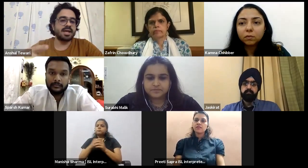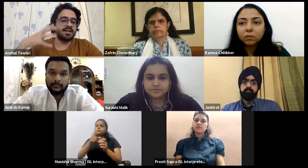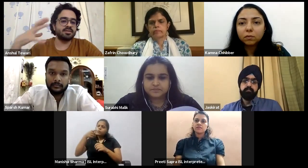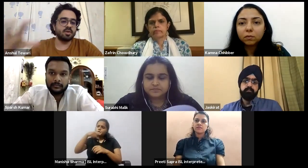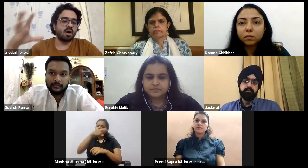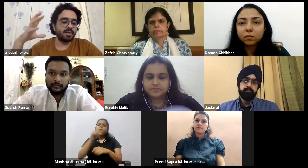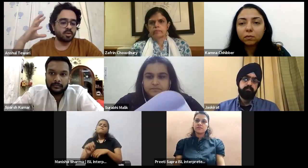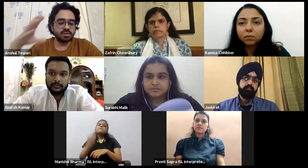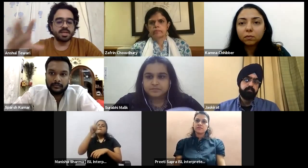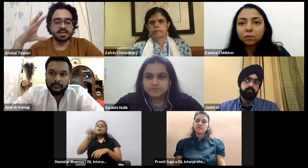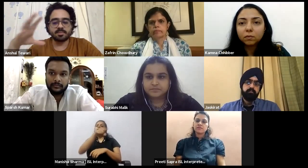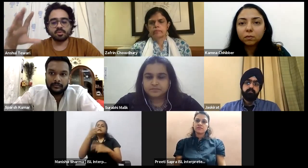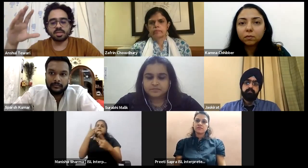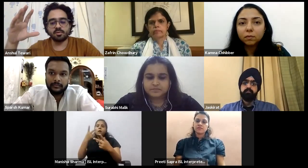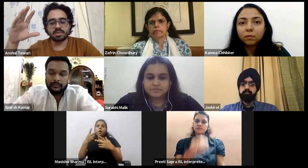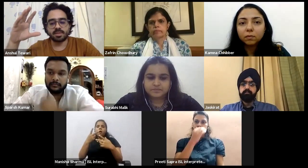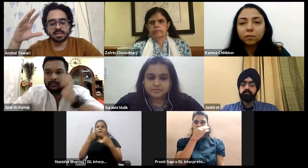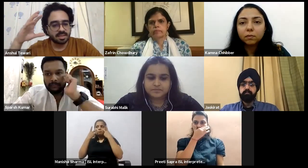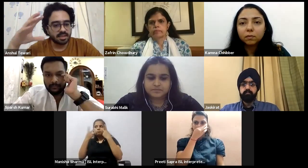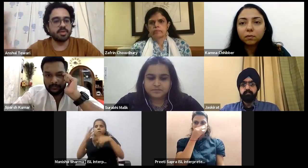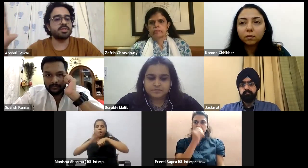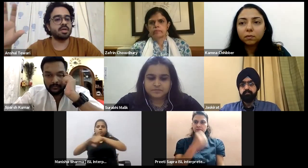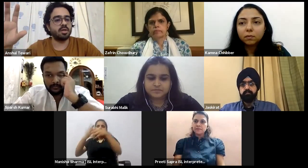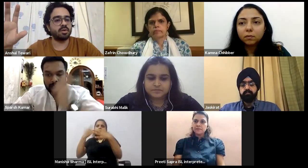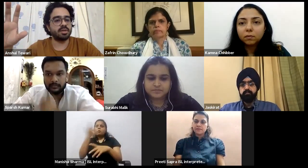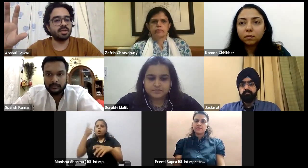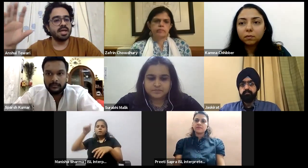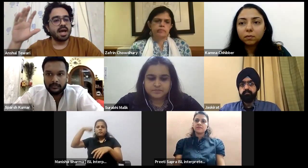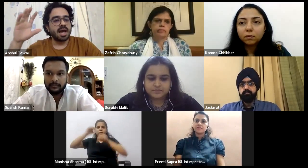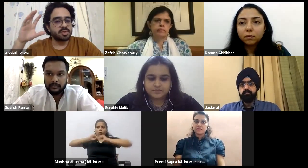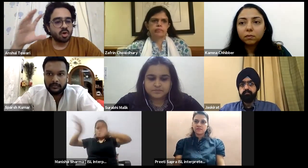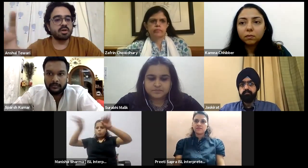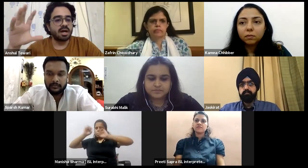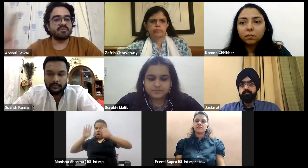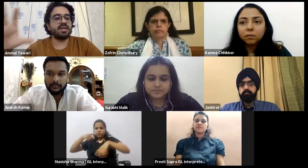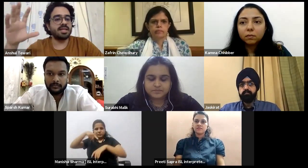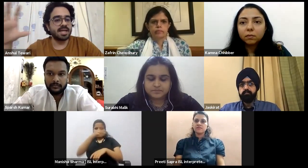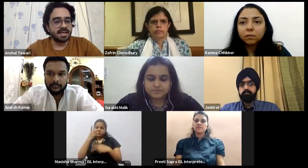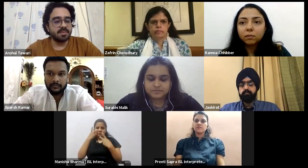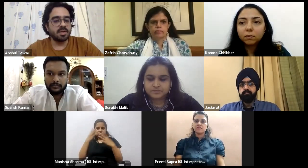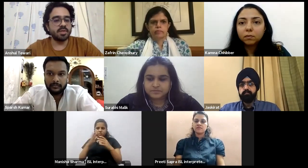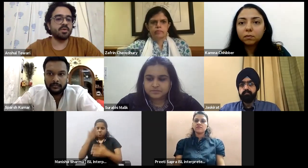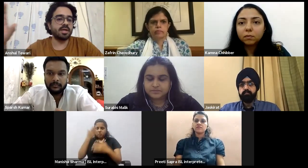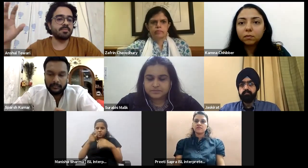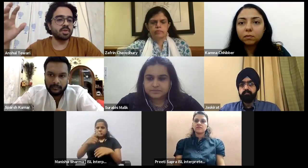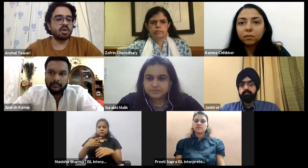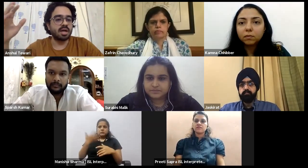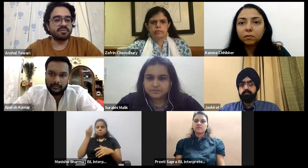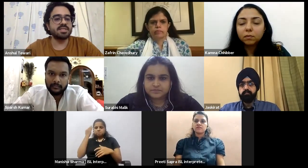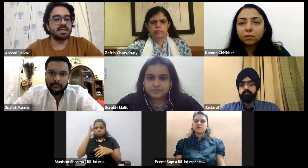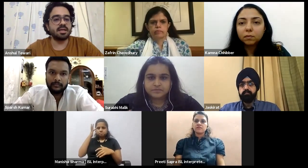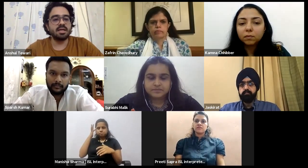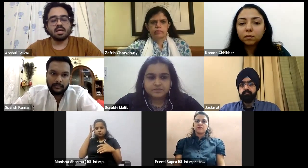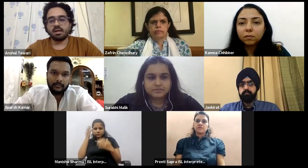first hand saw, आपने खुद देखा सब कुछ कि उस समय किस तरह के वीडियो सर्कुलेट हो रहे थे. आई एम श्योर काफी एंजाइटी बिल्ड हुई होगी, आई एम श्योर